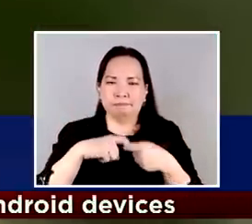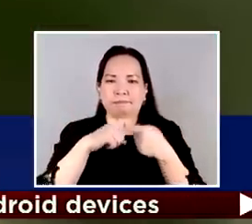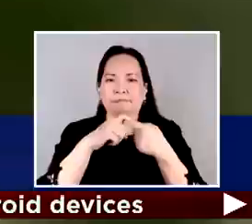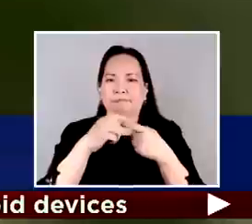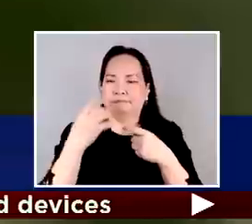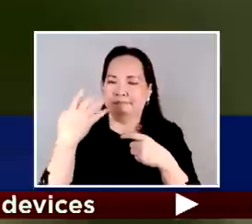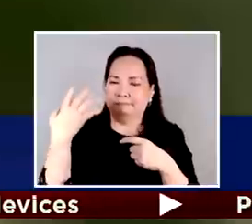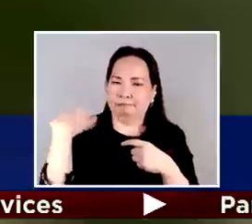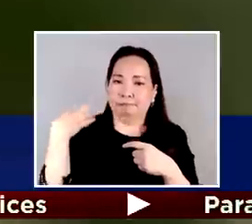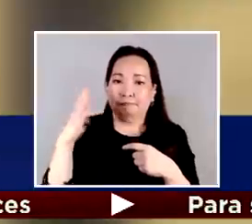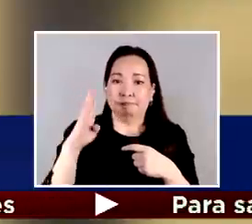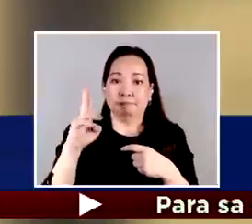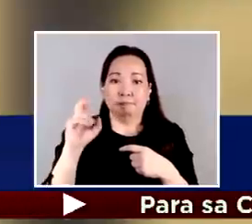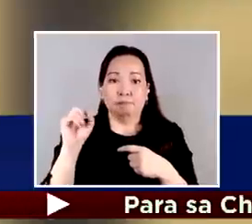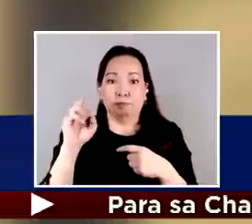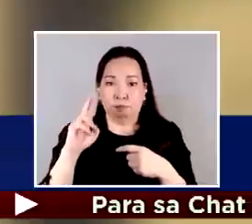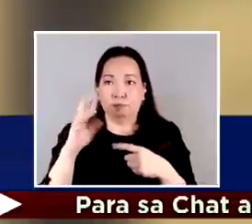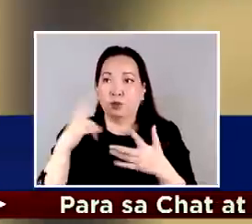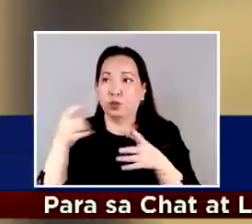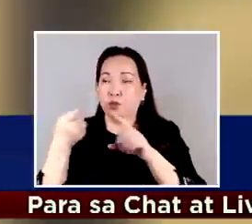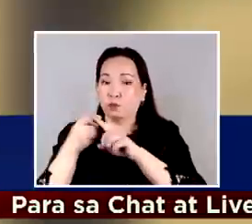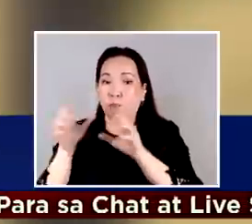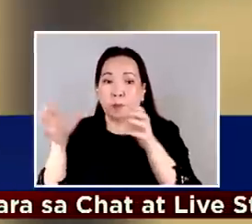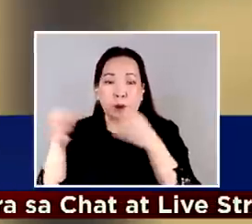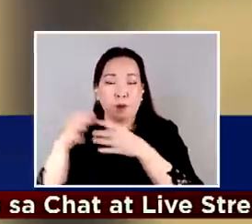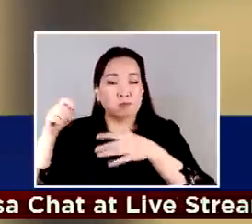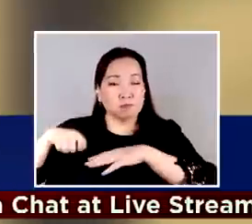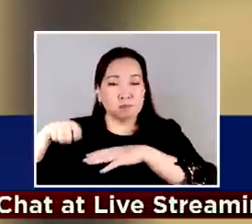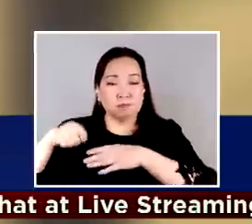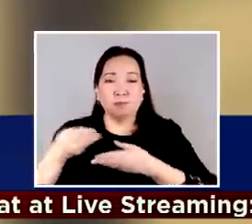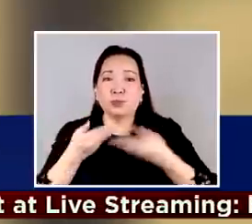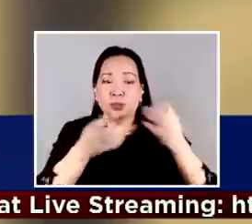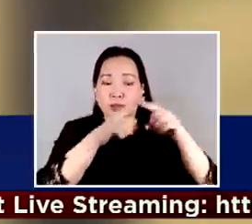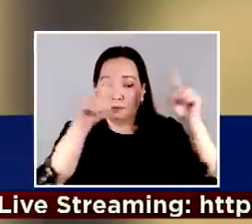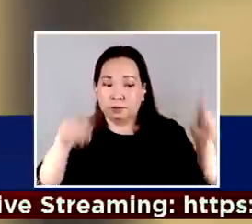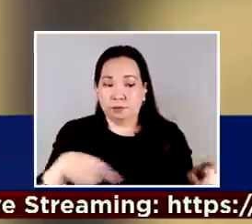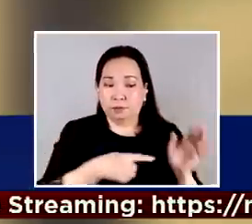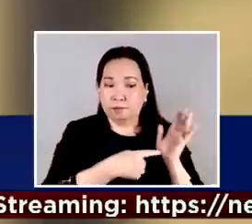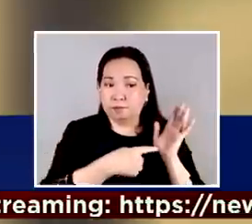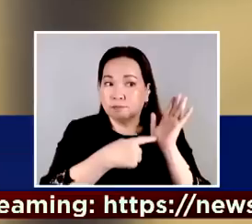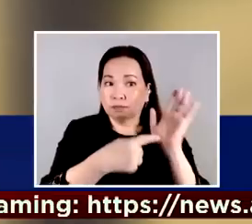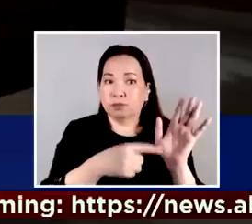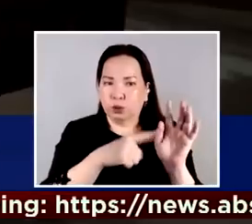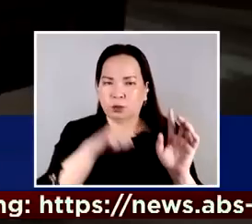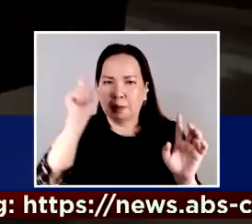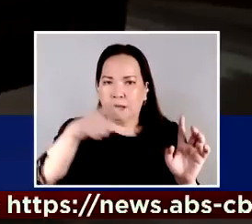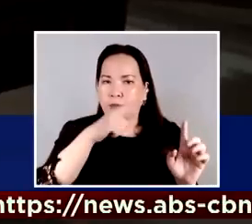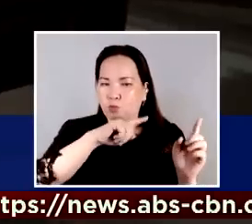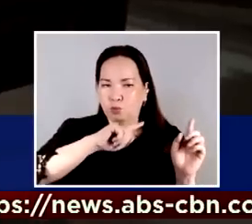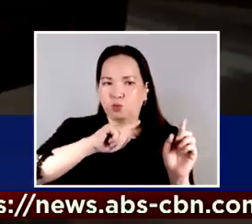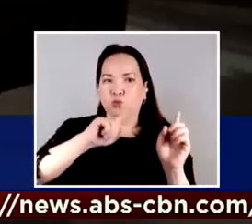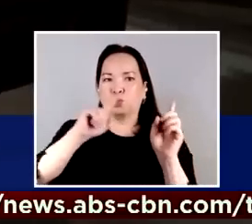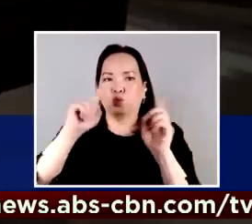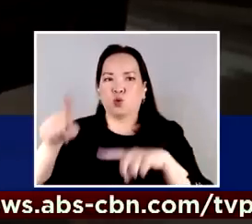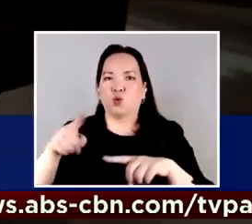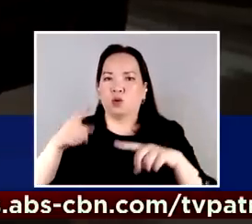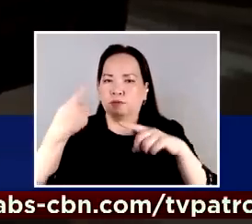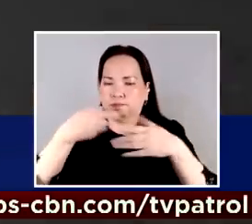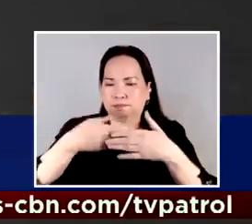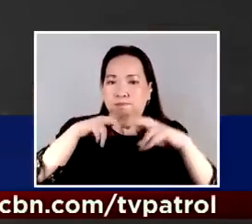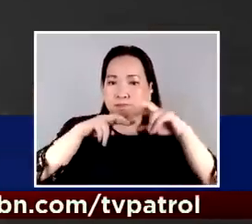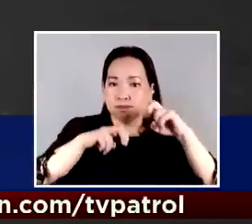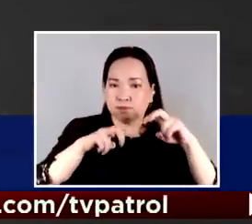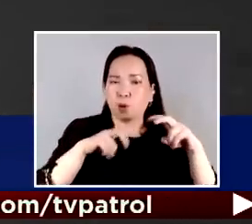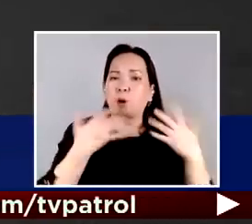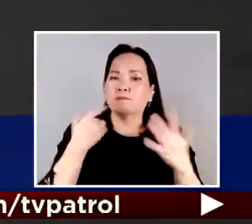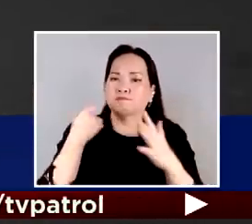mga taga-Department of Justice para silbihan ng sabina si Bantag para humarap sa preliminary investigation sa kasong pagpatay sa mamamahayag